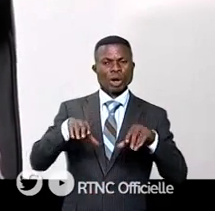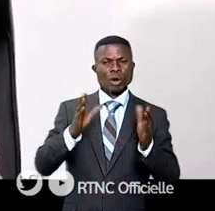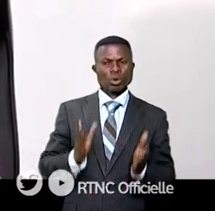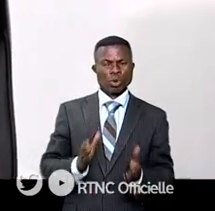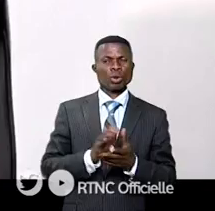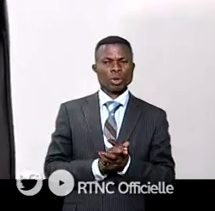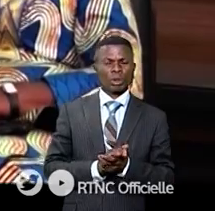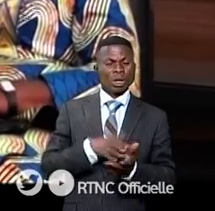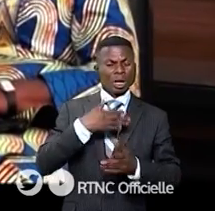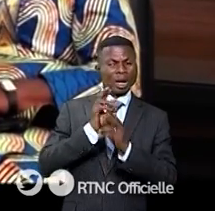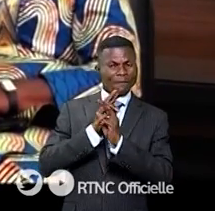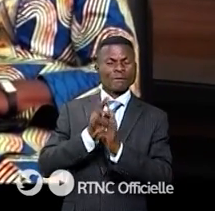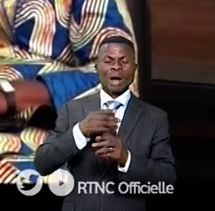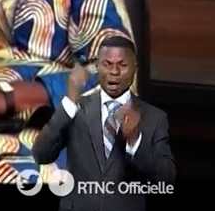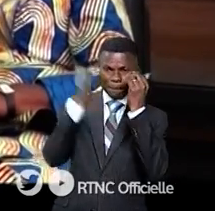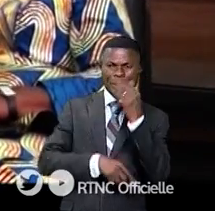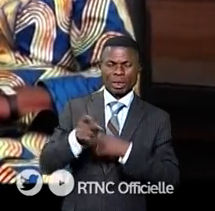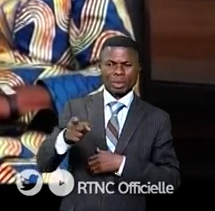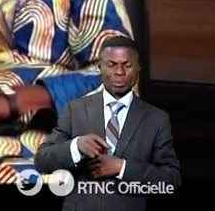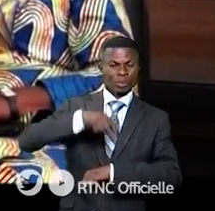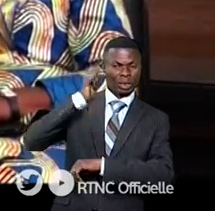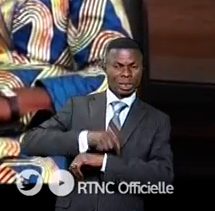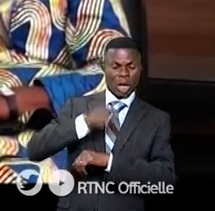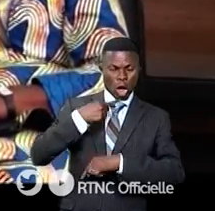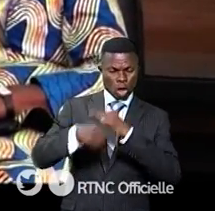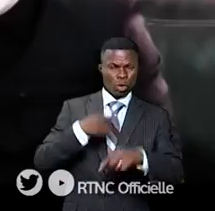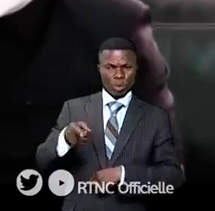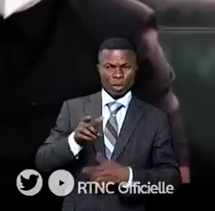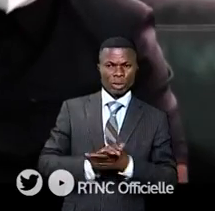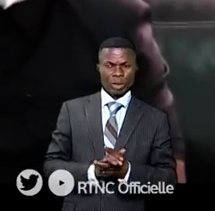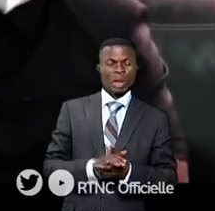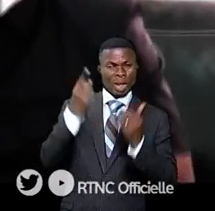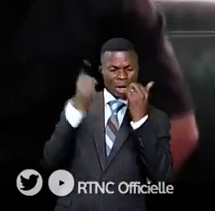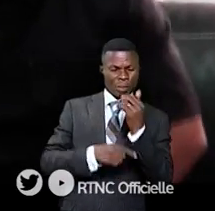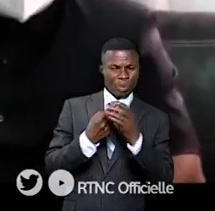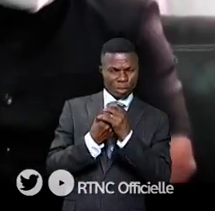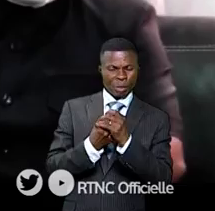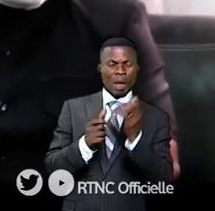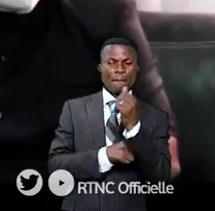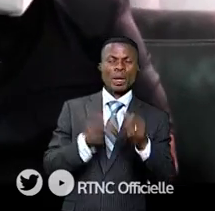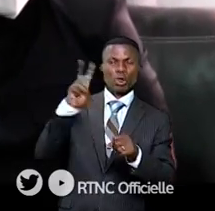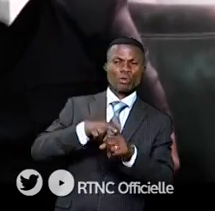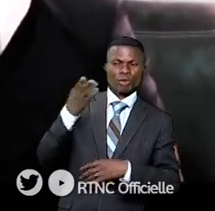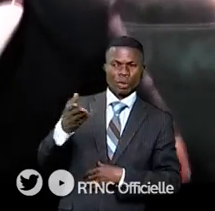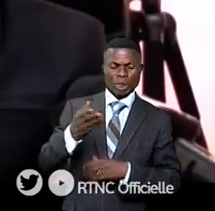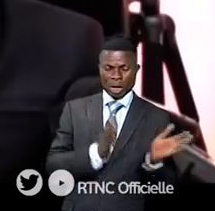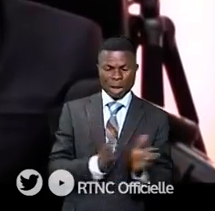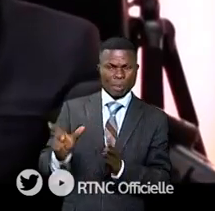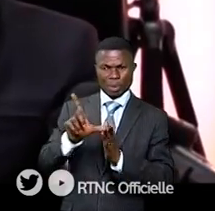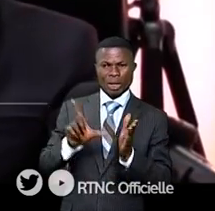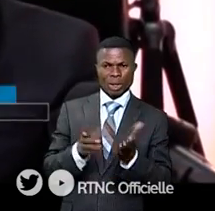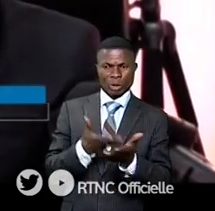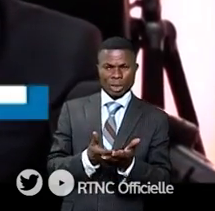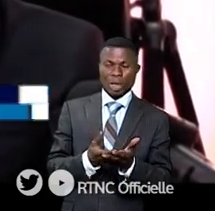va agir. La machine judiciaire est mise en marche et les sanctions à l'endroit des coupables sont prévues selon la loi. Si on